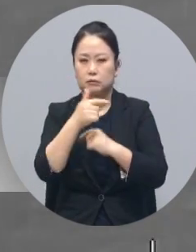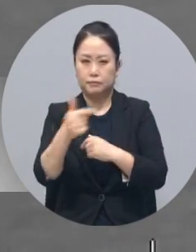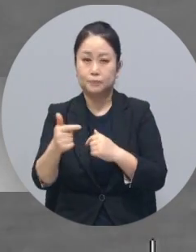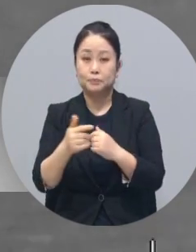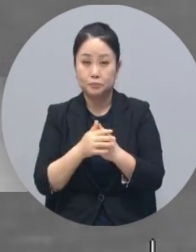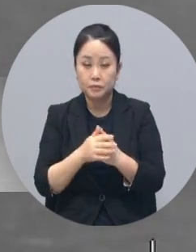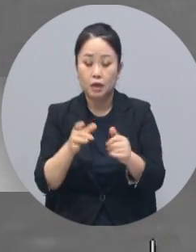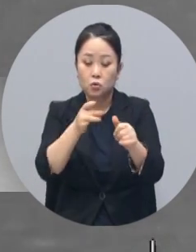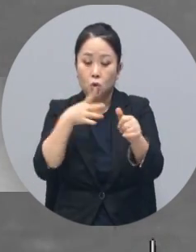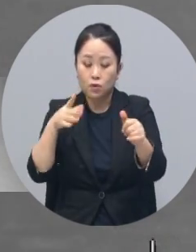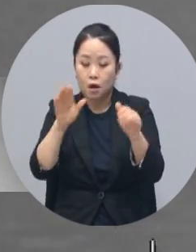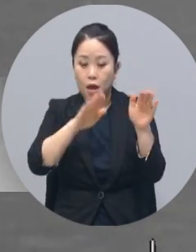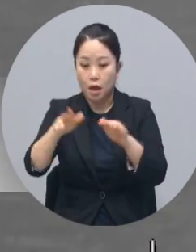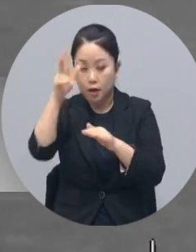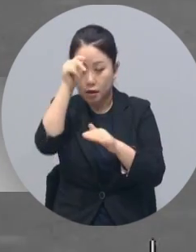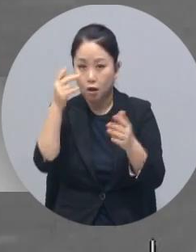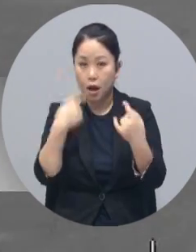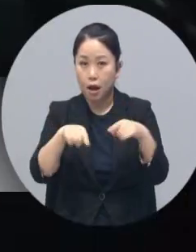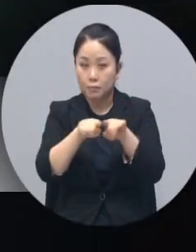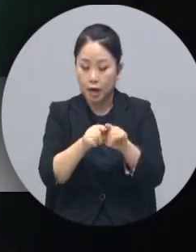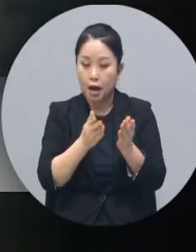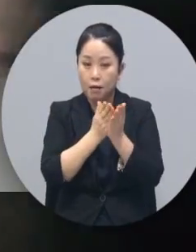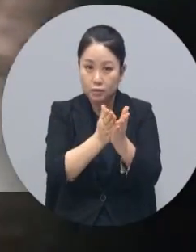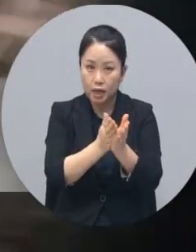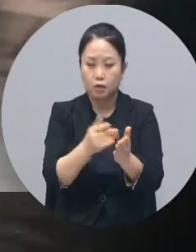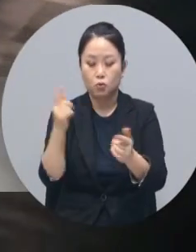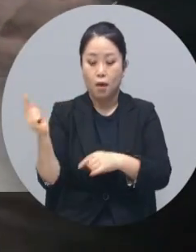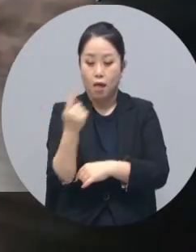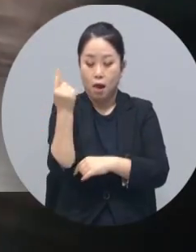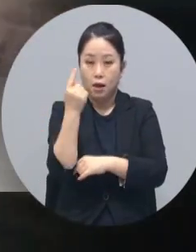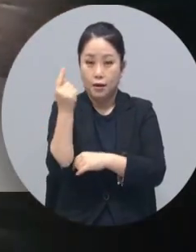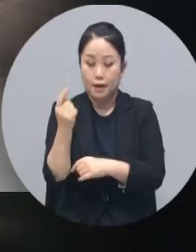남해해양경찰청은 통영해경함정과 부산항공대 헬기를 보내